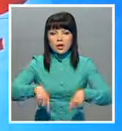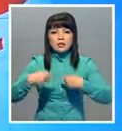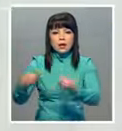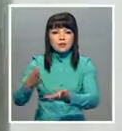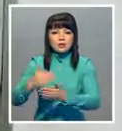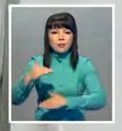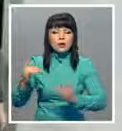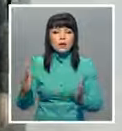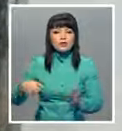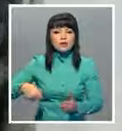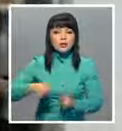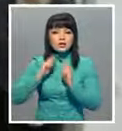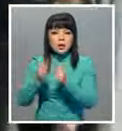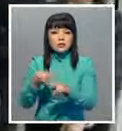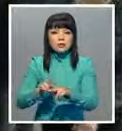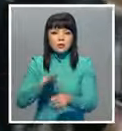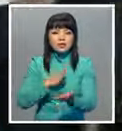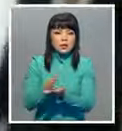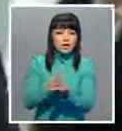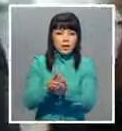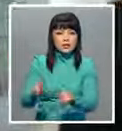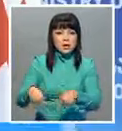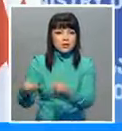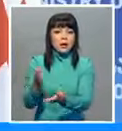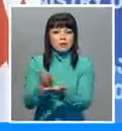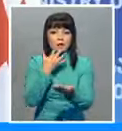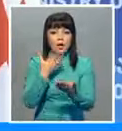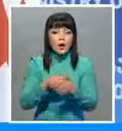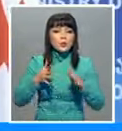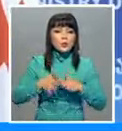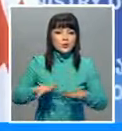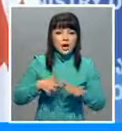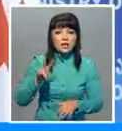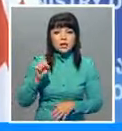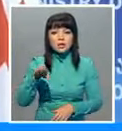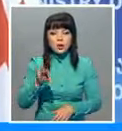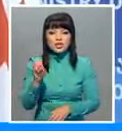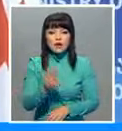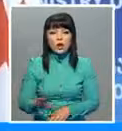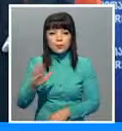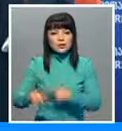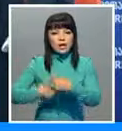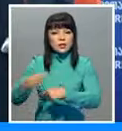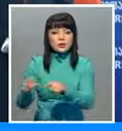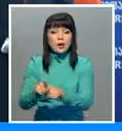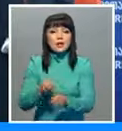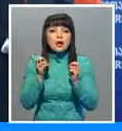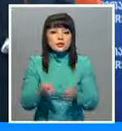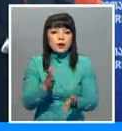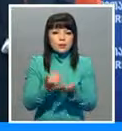тапсырған екі шенеунікте батысшыл саясаткерлер. Олардың сөзінше, қазір Грузияның НАТО-ға және Еуропа одағына өту бағытына қауіп төніп